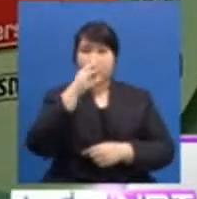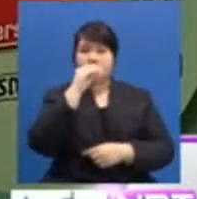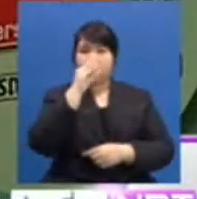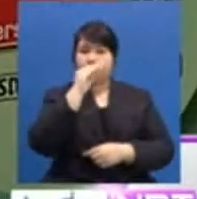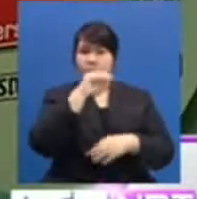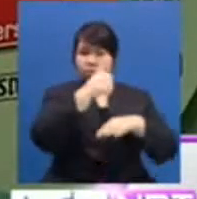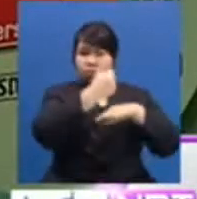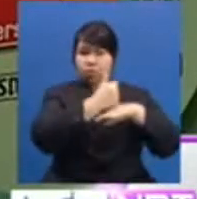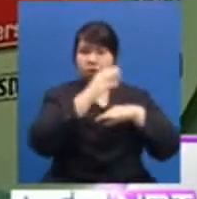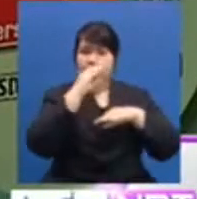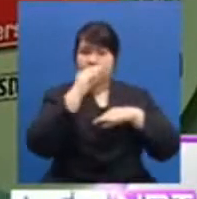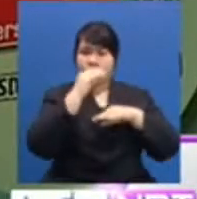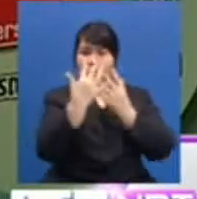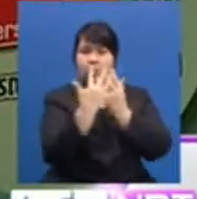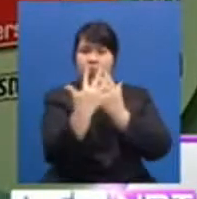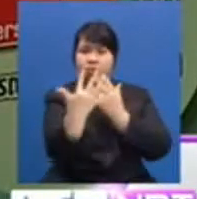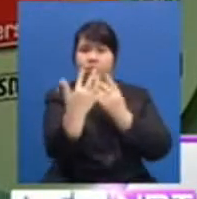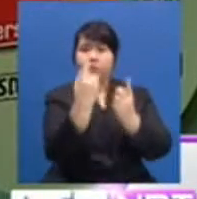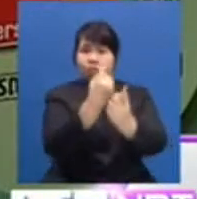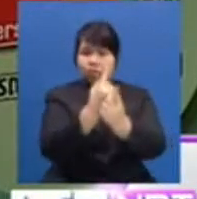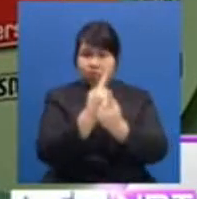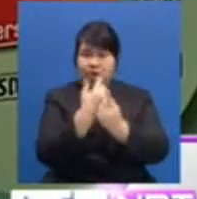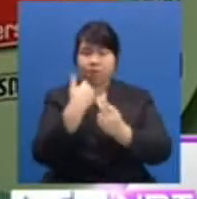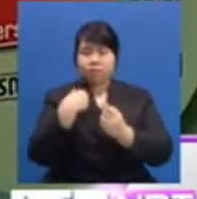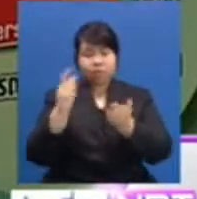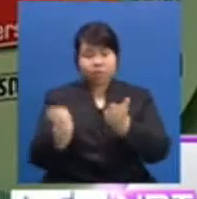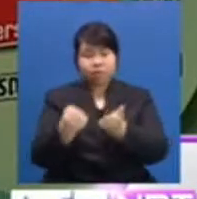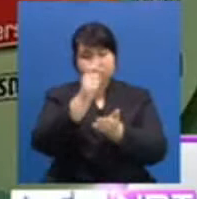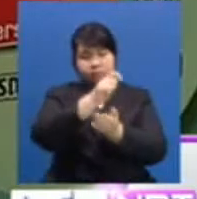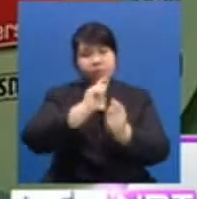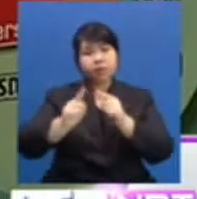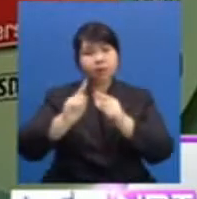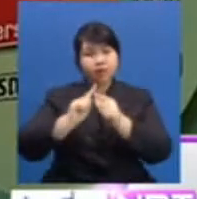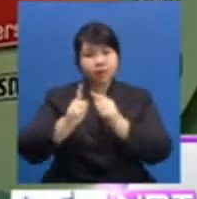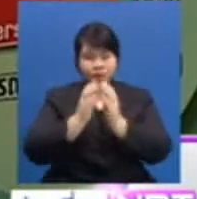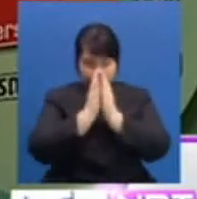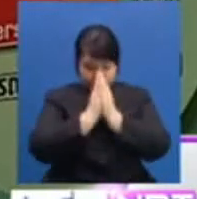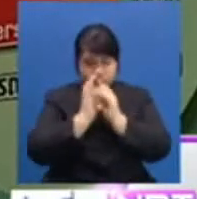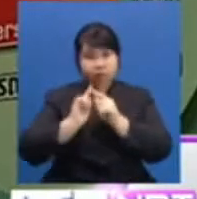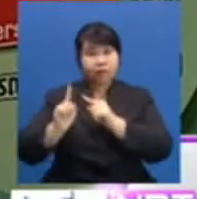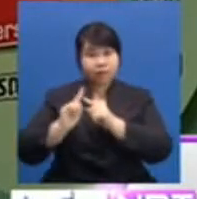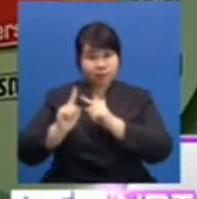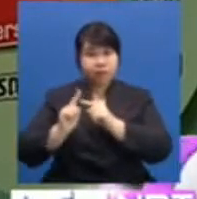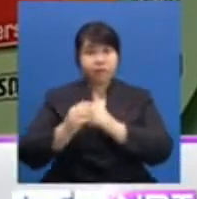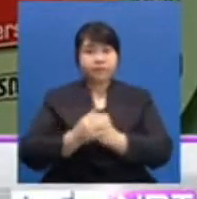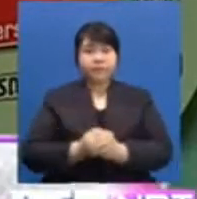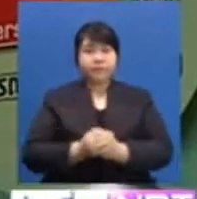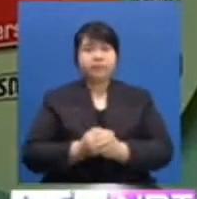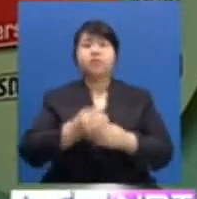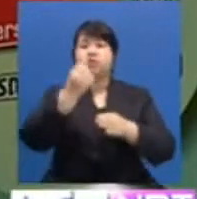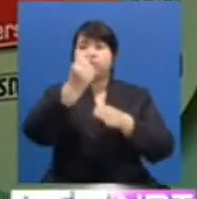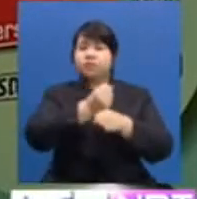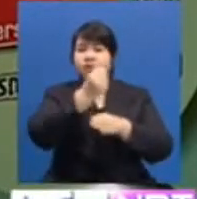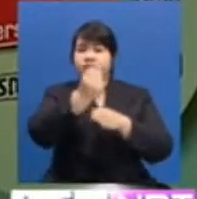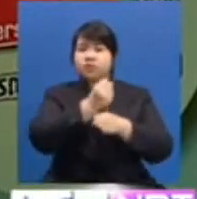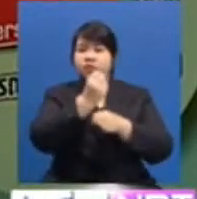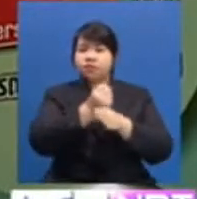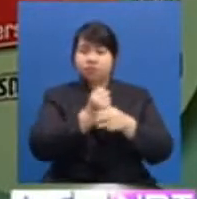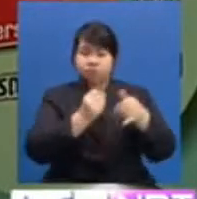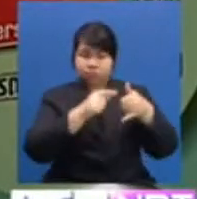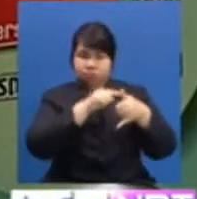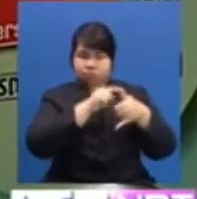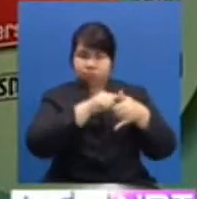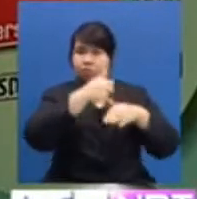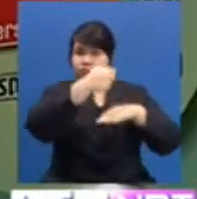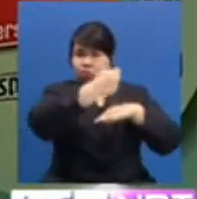นำในการถวายทานหรือในการที่จะไหว้พระนะเราฝึกว่าเราจะมีมัคคณายกประ